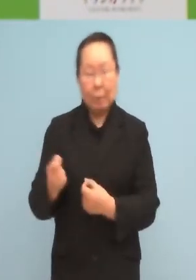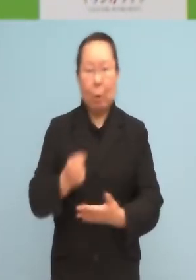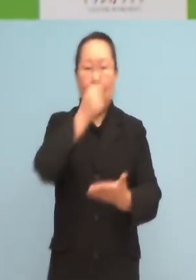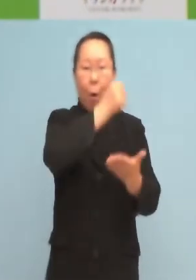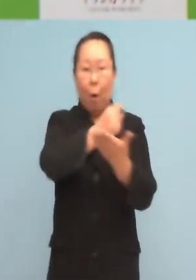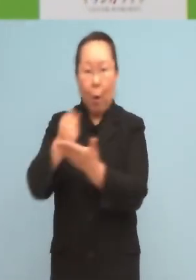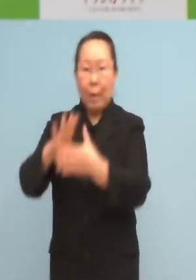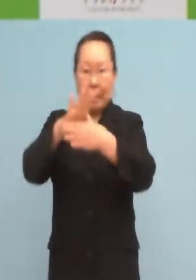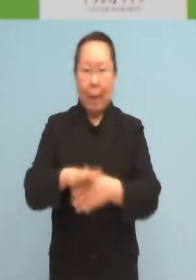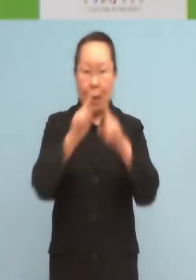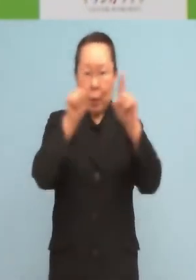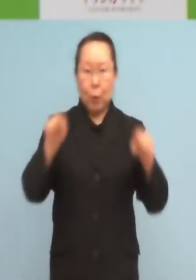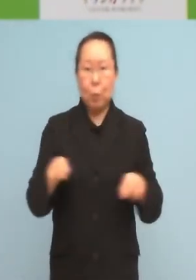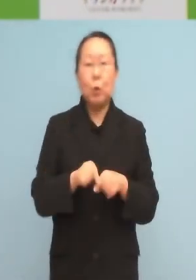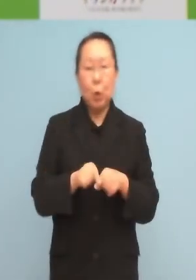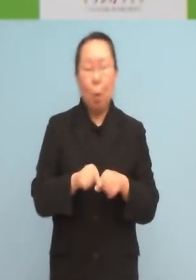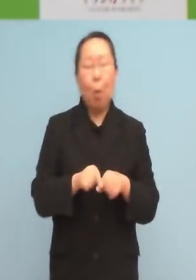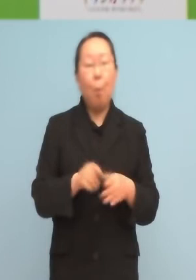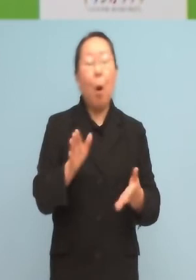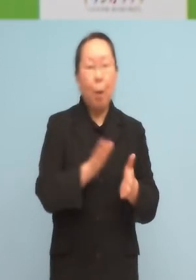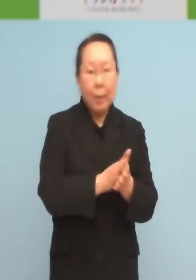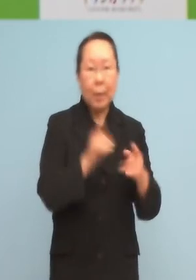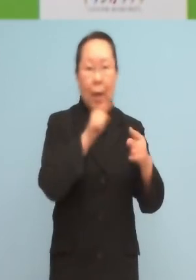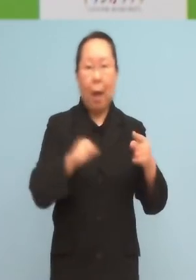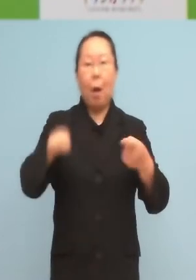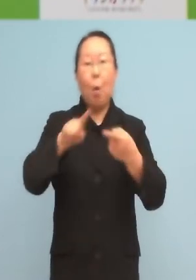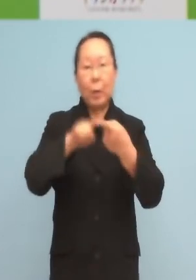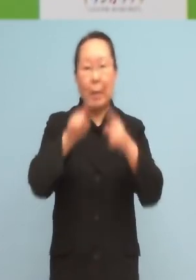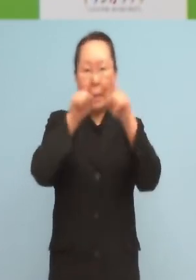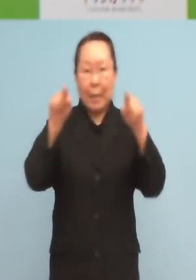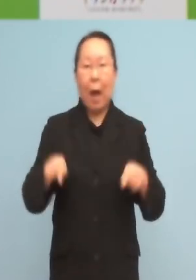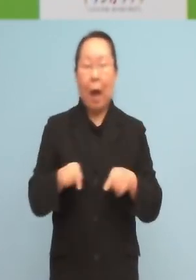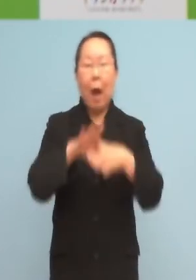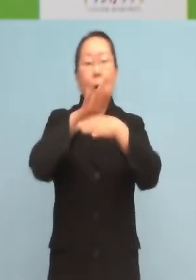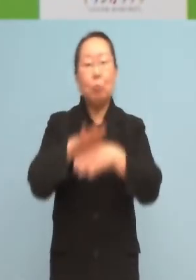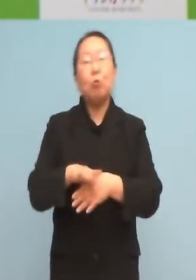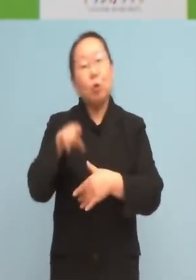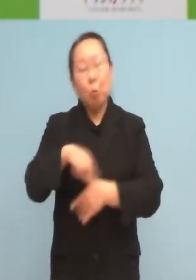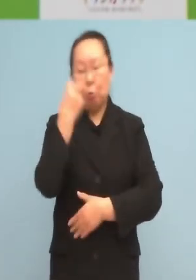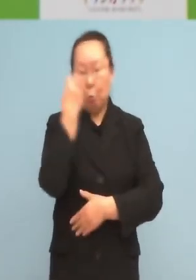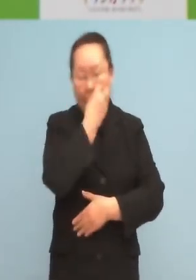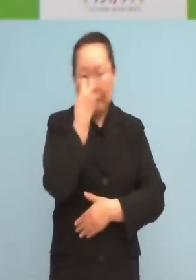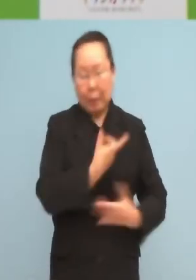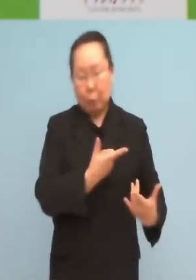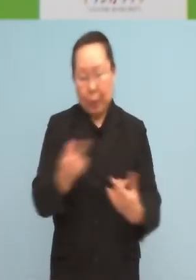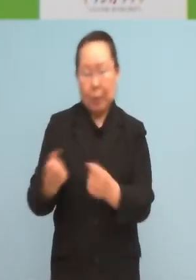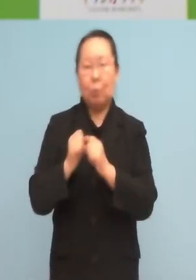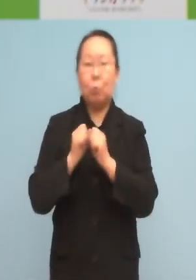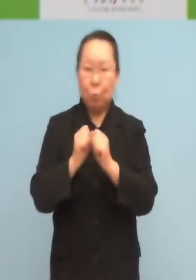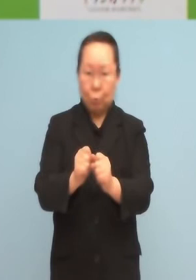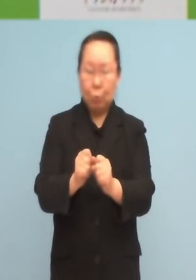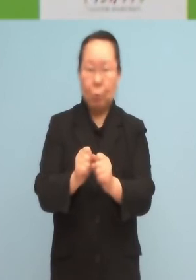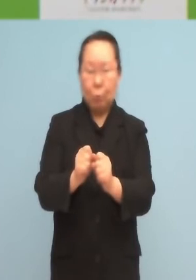含めて、公的な文書の管理ということをしっかり取り組んでいく、そういう